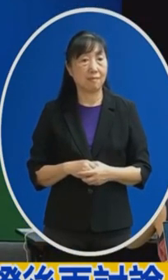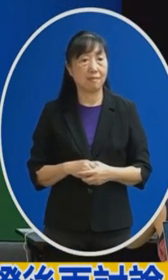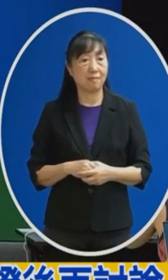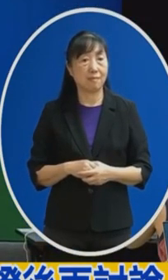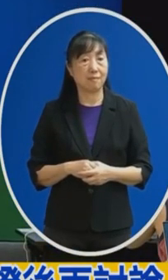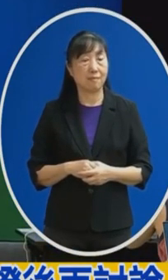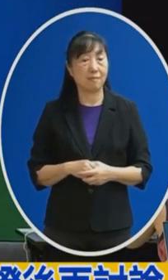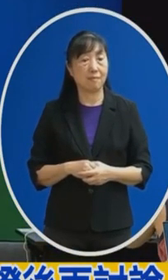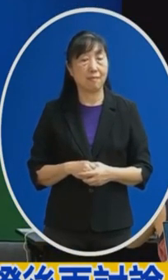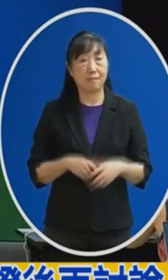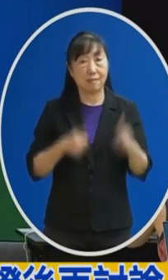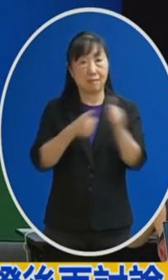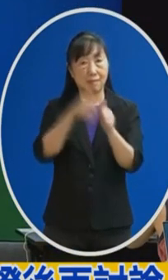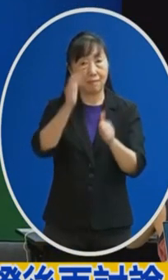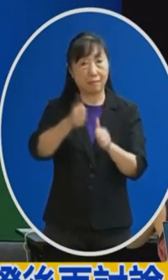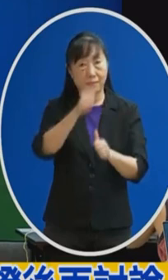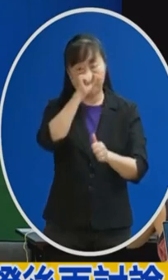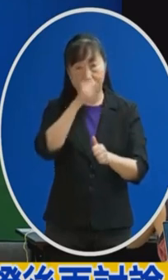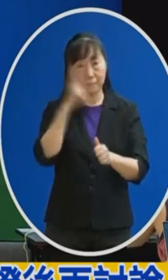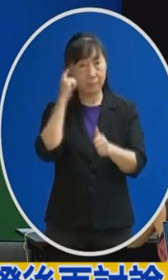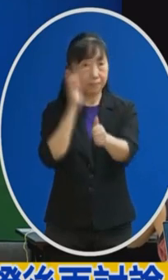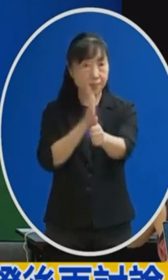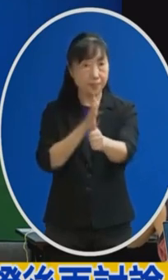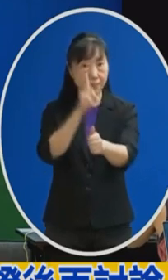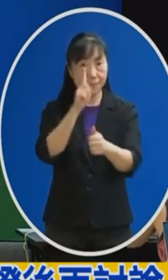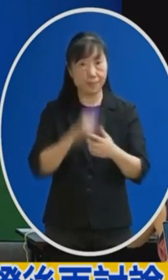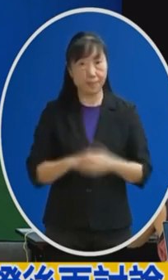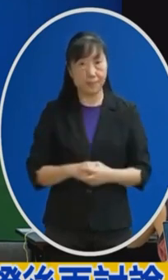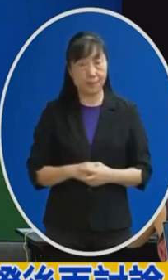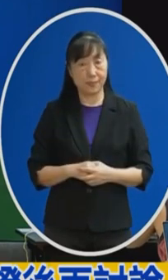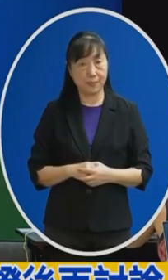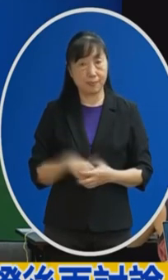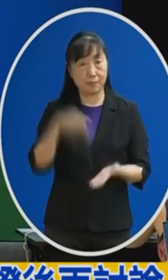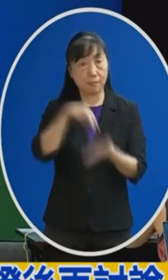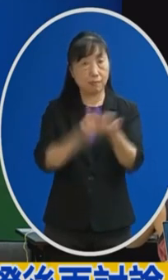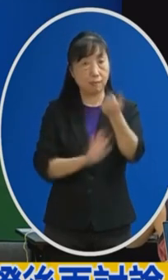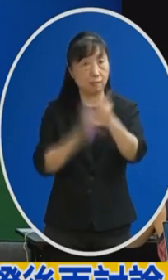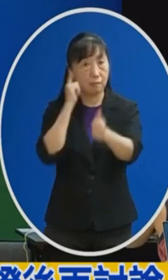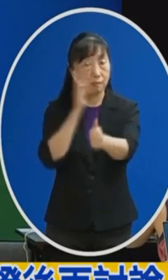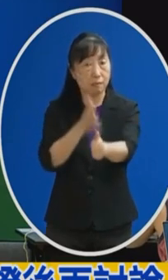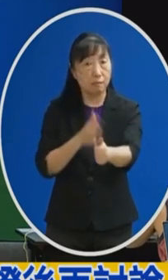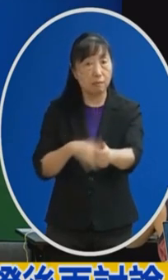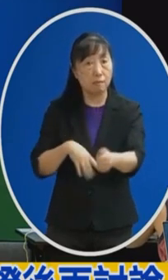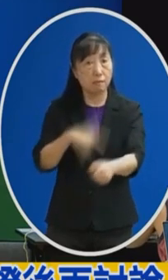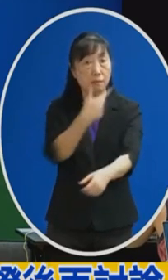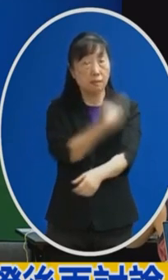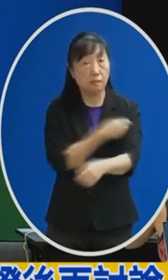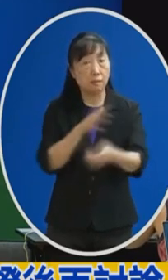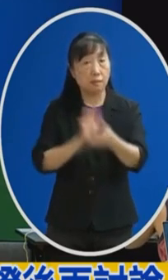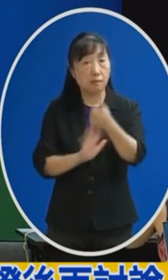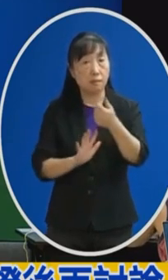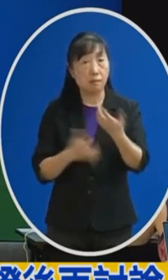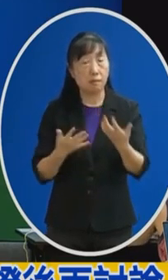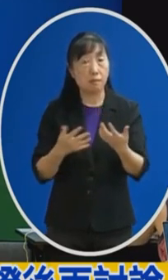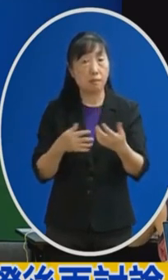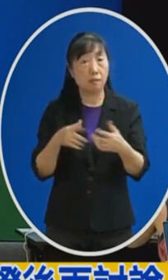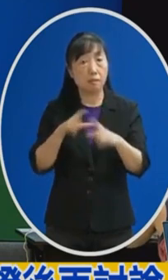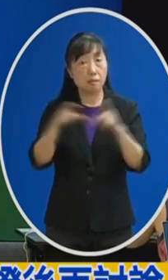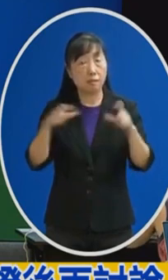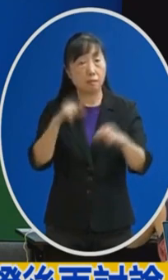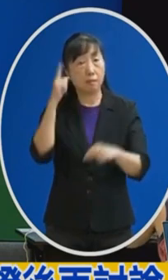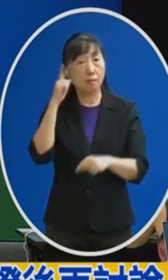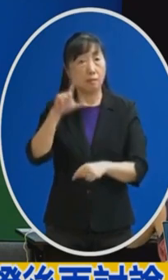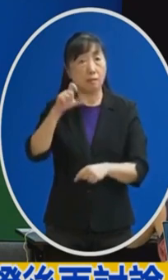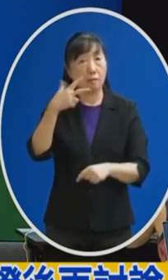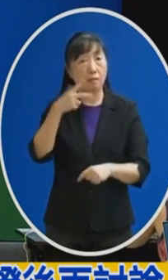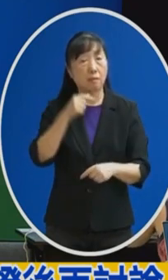副首相官好，有一点问题提问，就是立委有询问说疫苗总共有67亿的预算要规划购买，那部长昨天